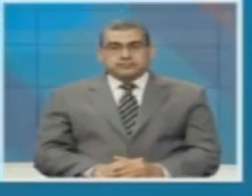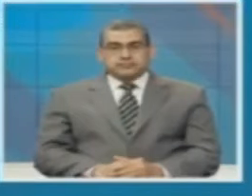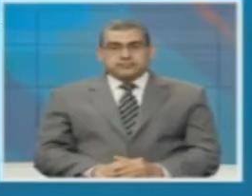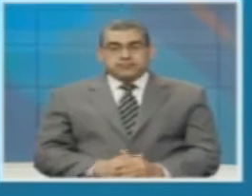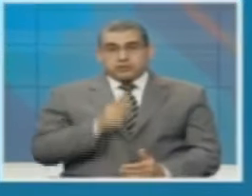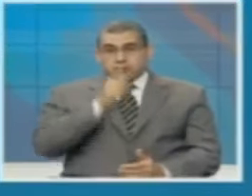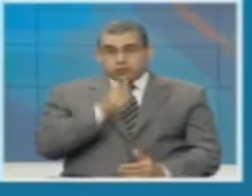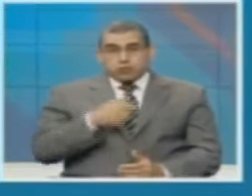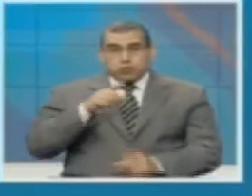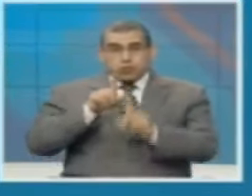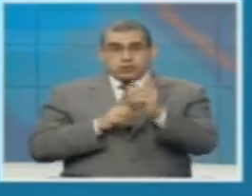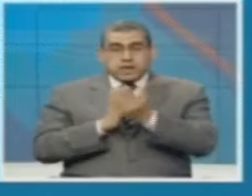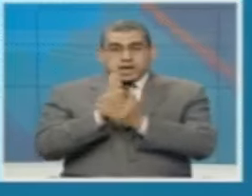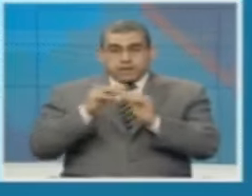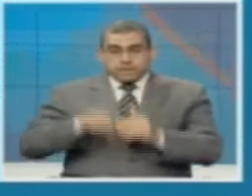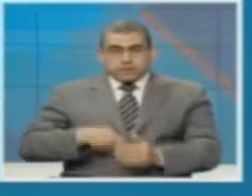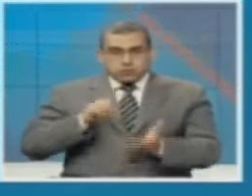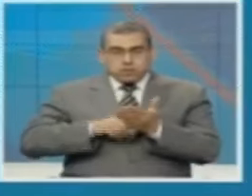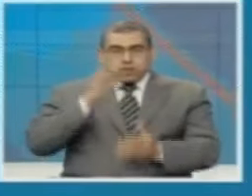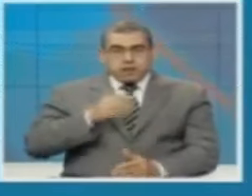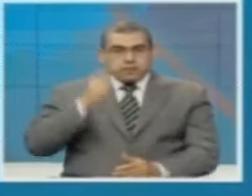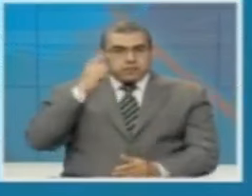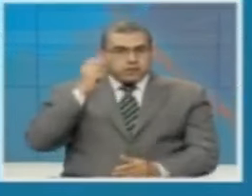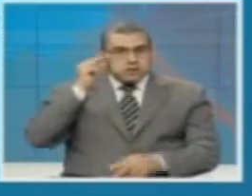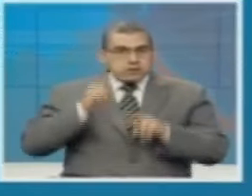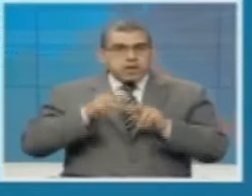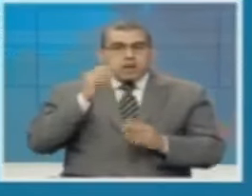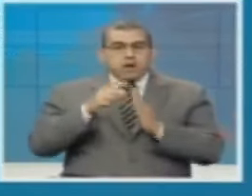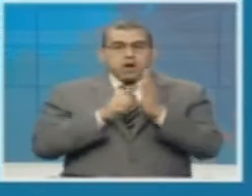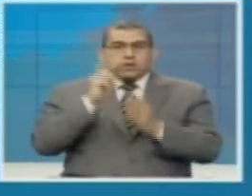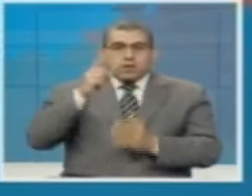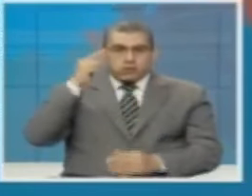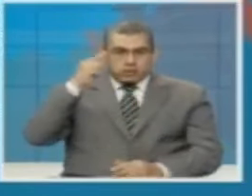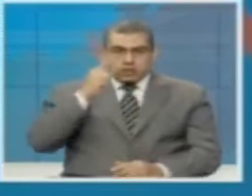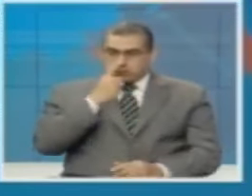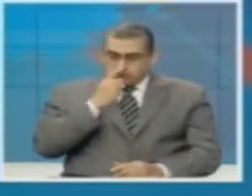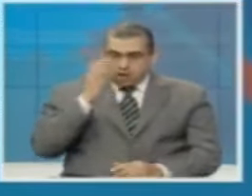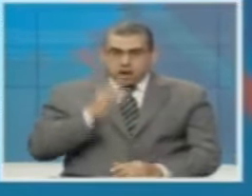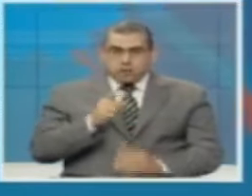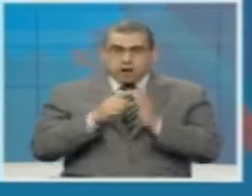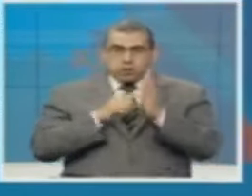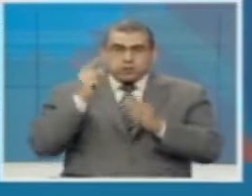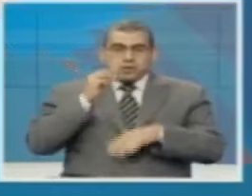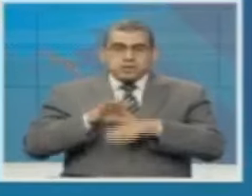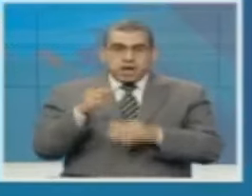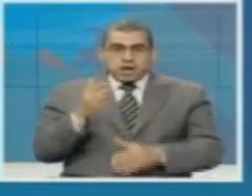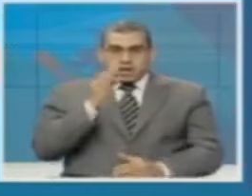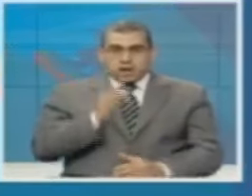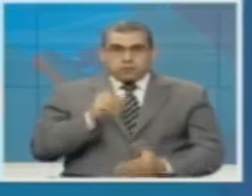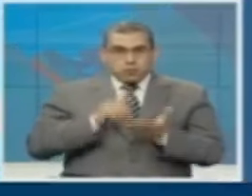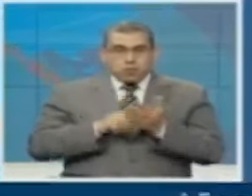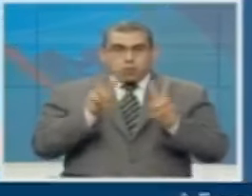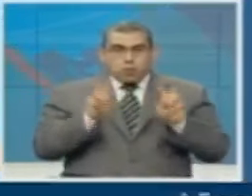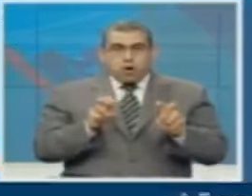أكد وزير الخارجية سامح شكري ضرورة امتثال إسرائيل لأحكام القانون الدولي والقانون الدولي الإنساني، ما يستلزم